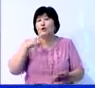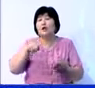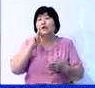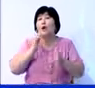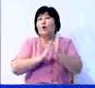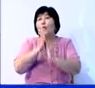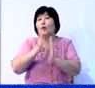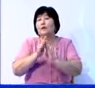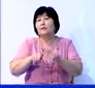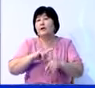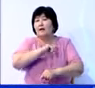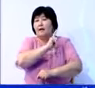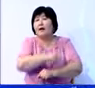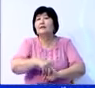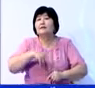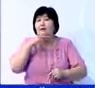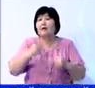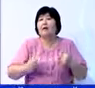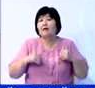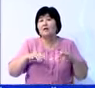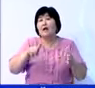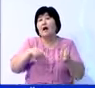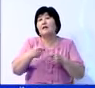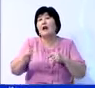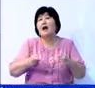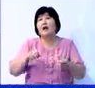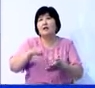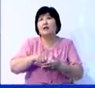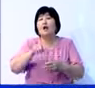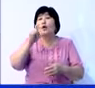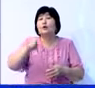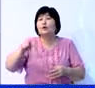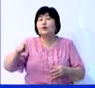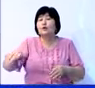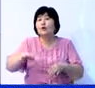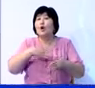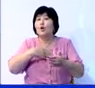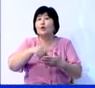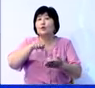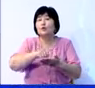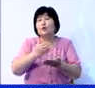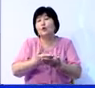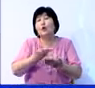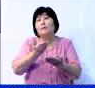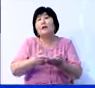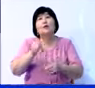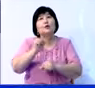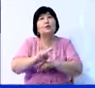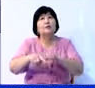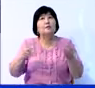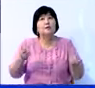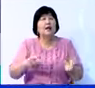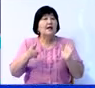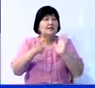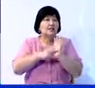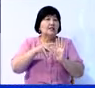мәселесі өздеріңіз білесіздер, қатты қарқынды жүріп жатыр. Қала әкімшілігімен тұрғындарда соған үлесін қосып жатыр. Сол мәселені тоқтатпауымыз керек. 5 маусым